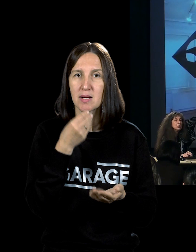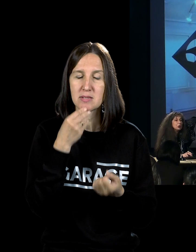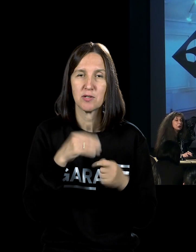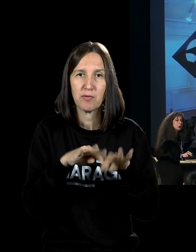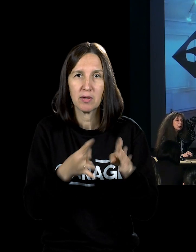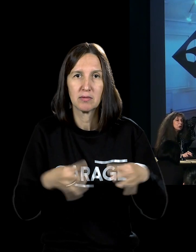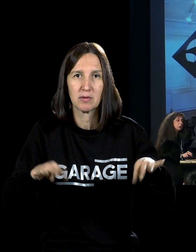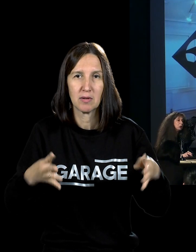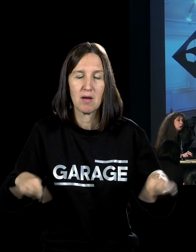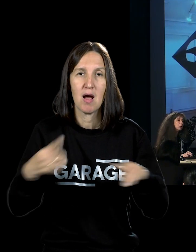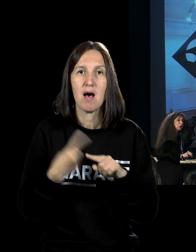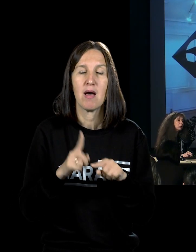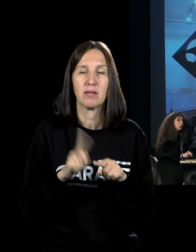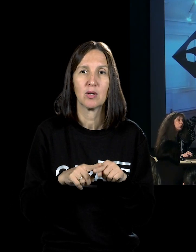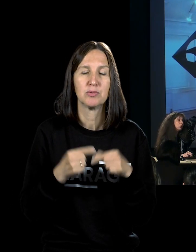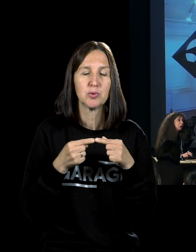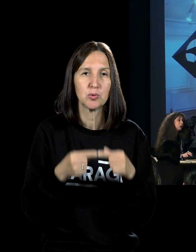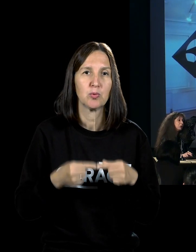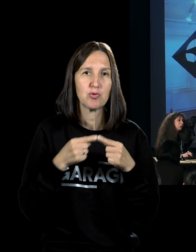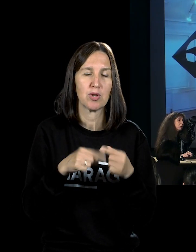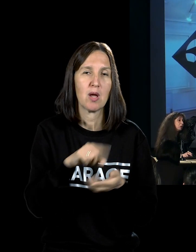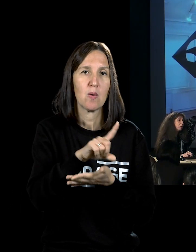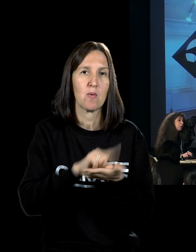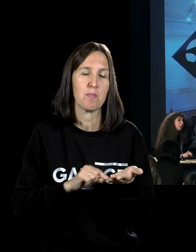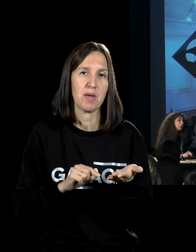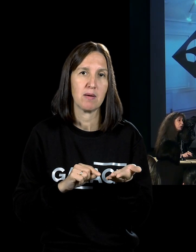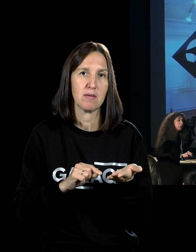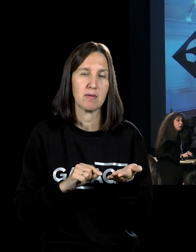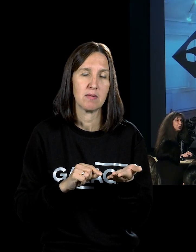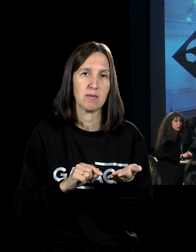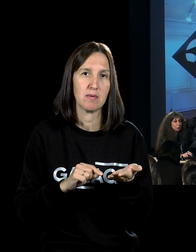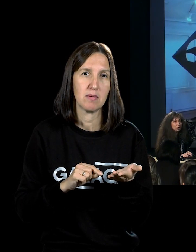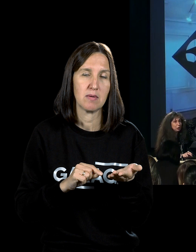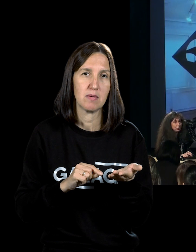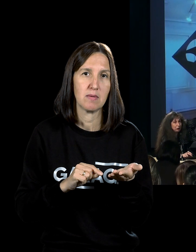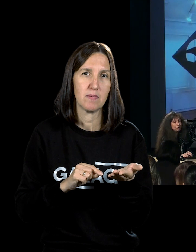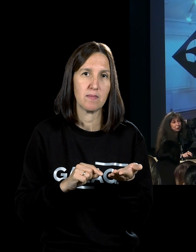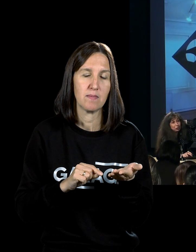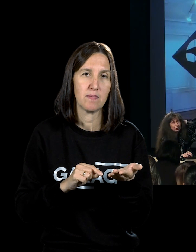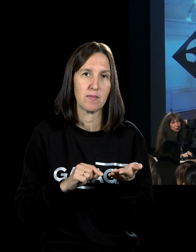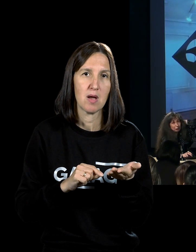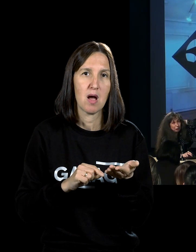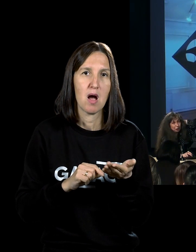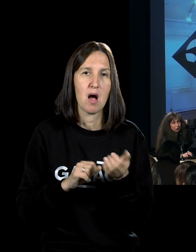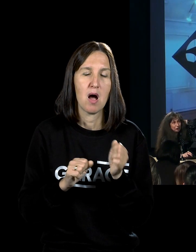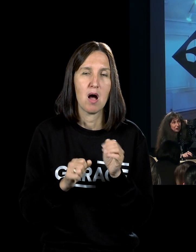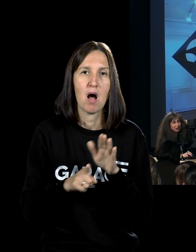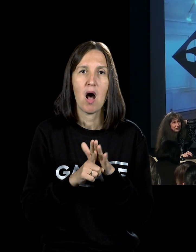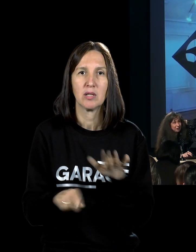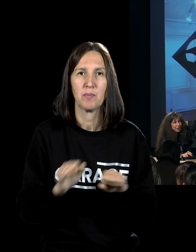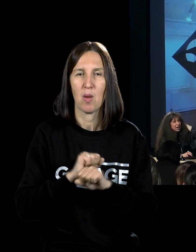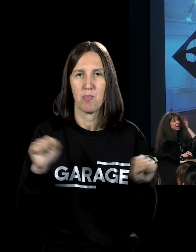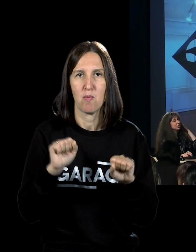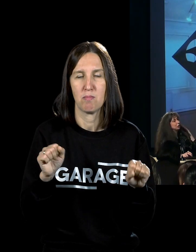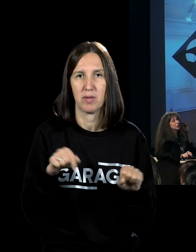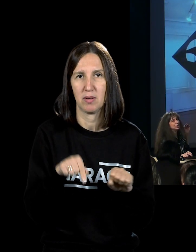ажурная геометрическая штука, это копия по форме бомбы, которая была брошена, атомной бомбы, которая была брошена на